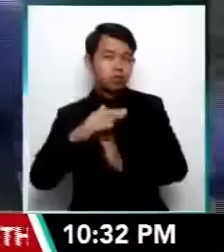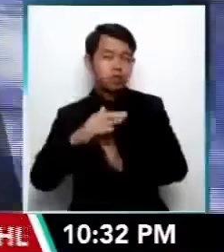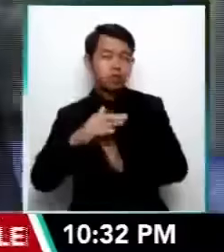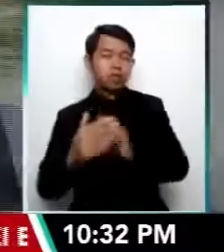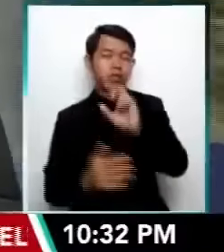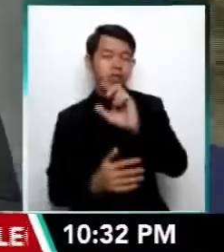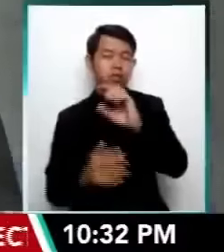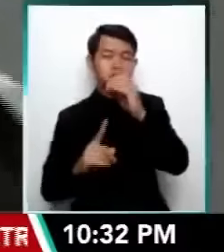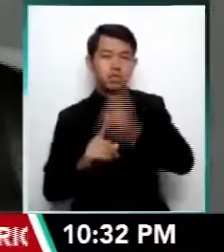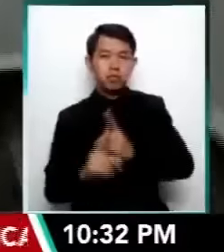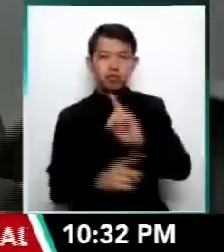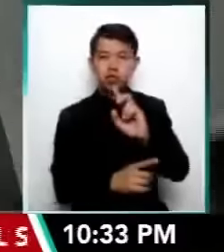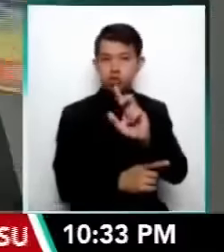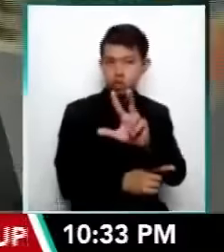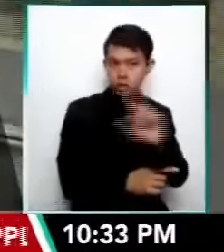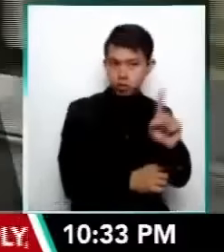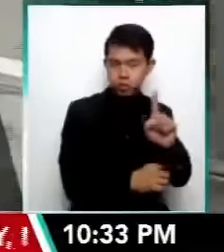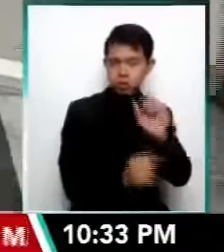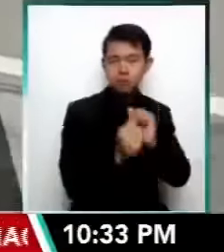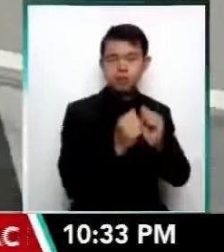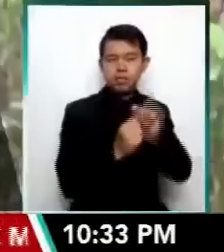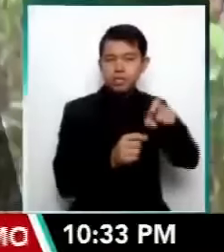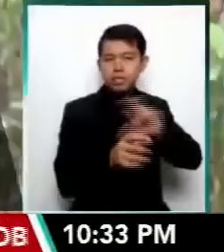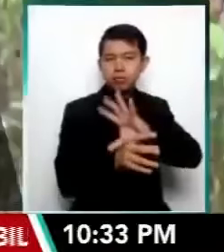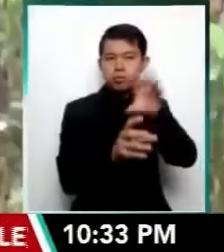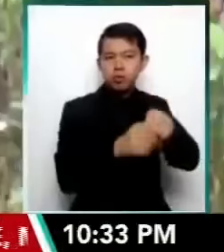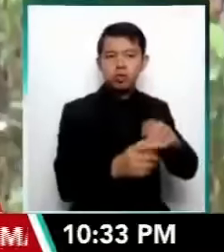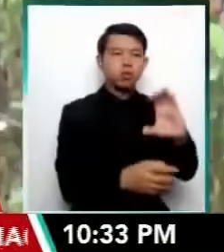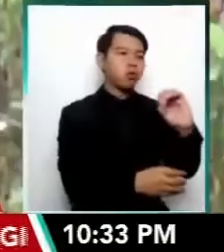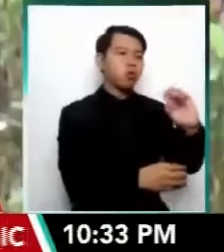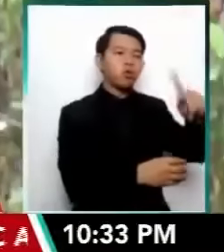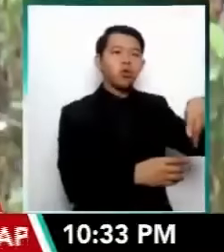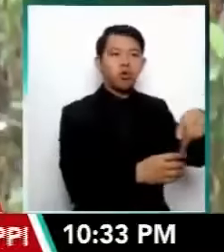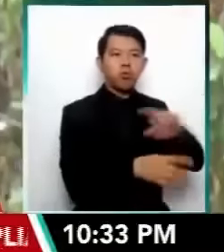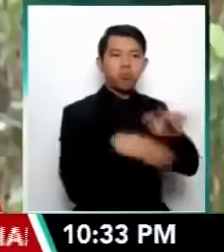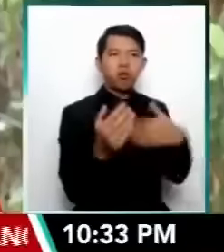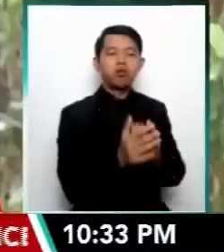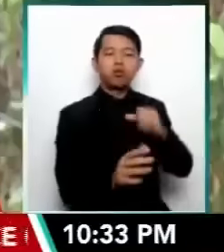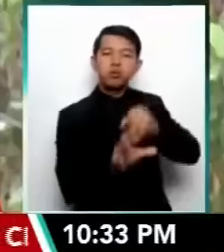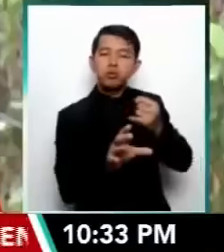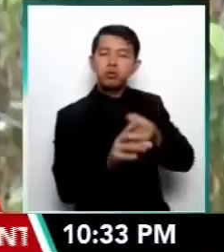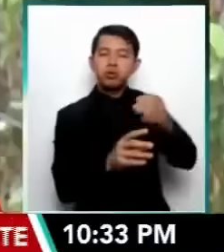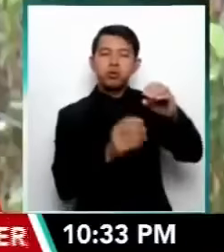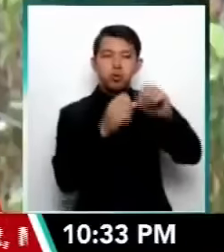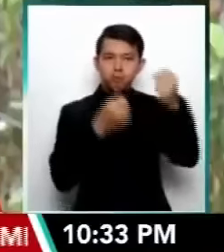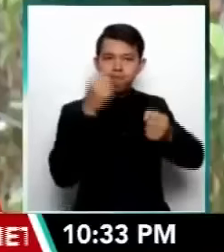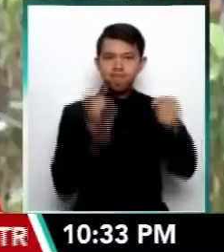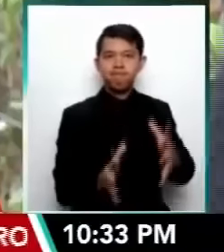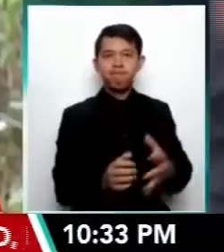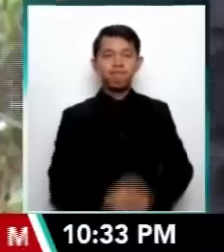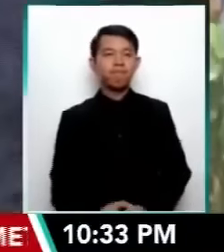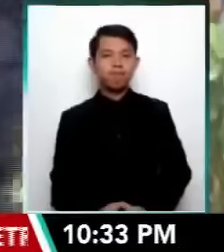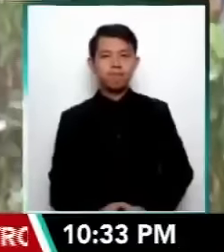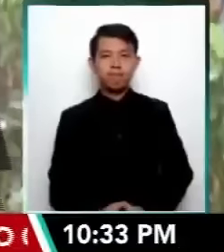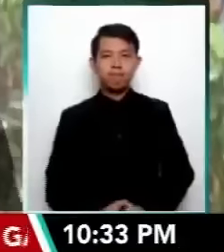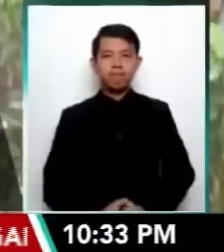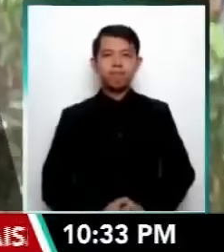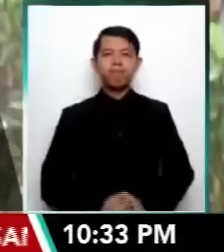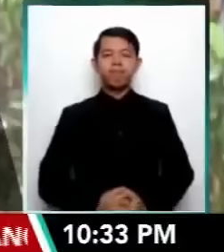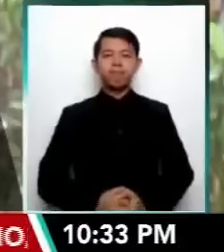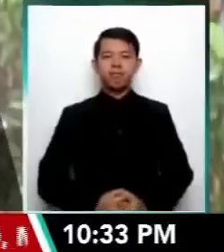o pagbuo ng kooperatiba ng jeepney operators. Yung inilalako nilang kooperatiba sa ngayon, wala nang hindi nakapangalan sa operator yung